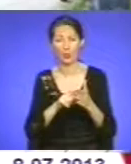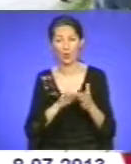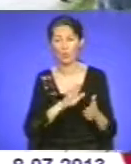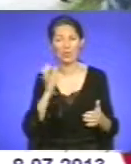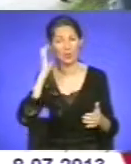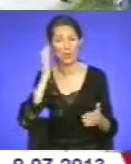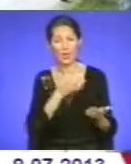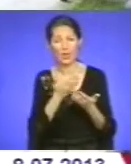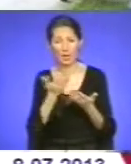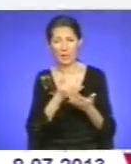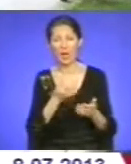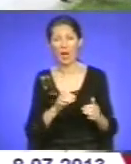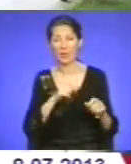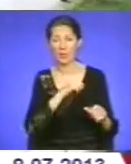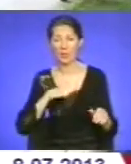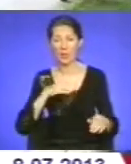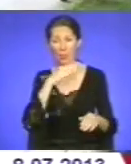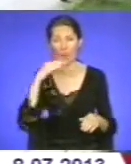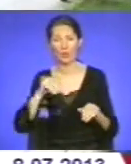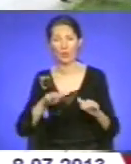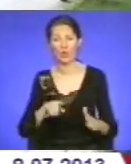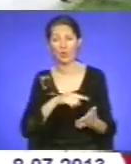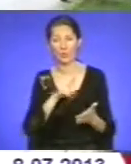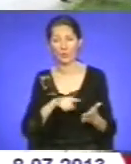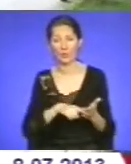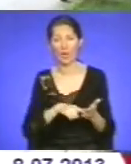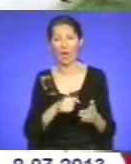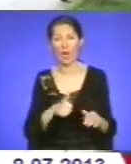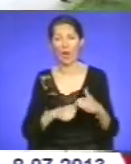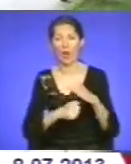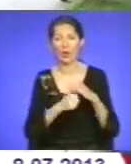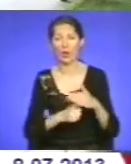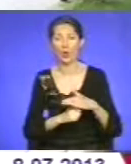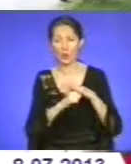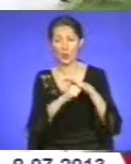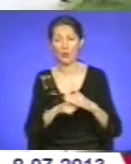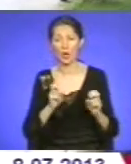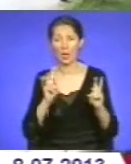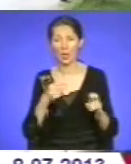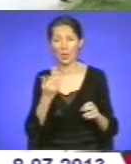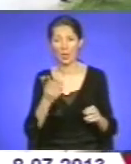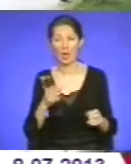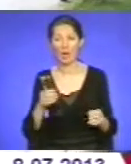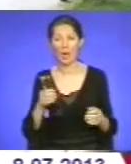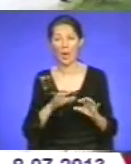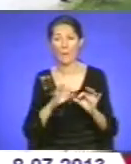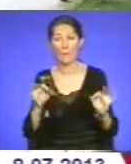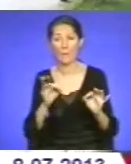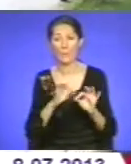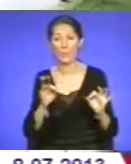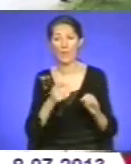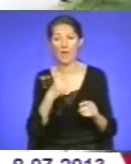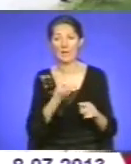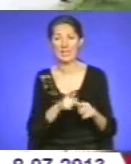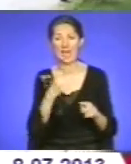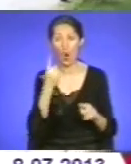самі вирішують багато питань. Основний все ж таки меседж наших тренінгів, які ми проводимо просвітницьких, це один статевий